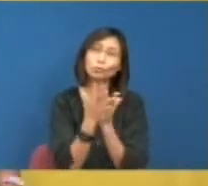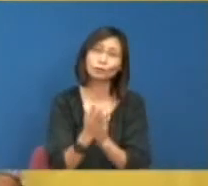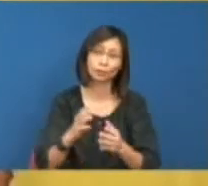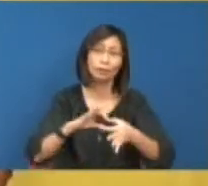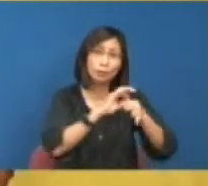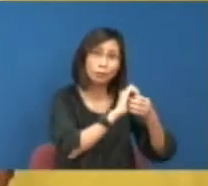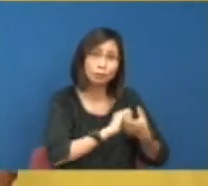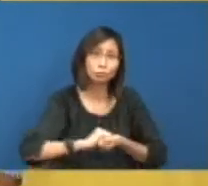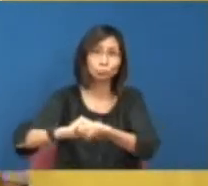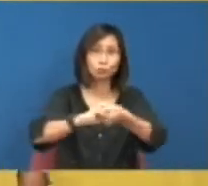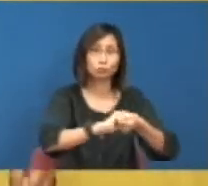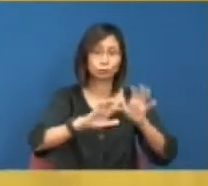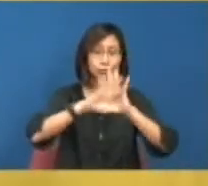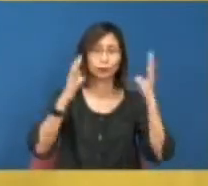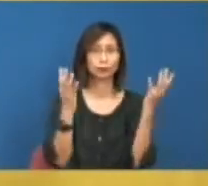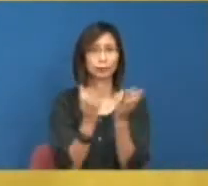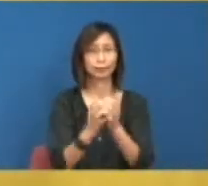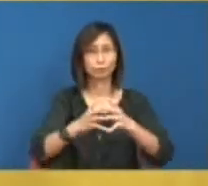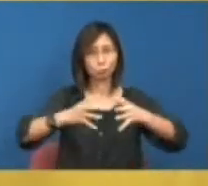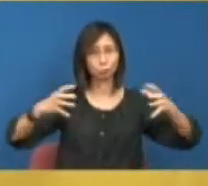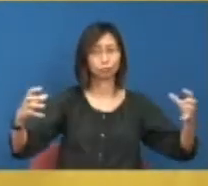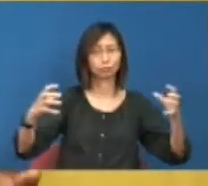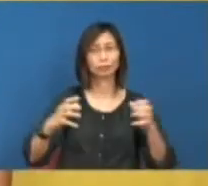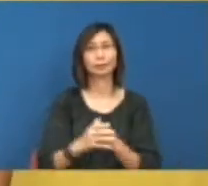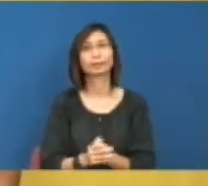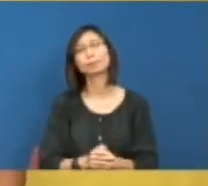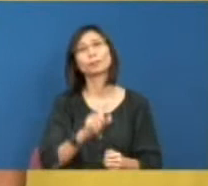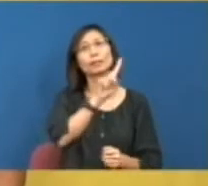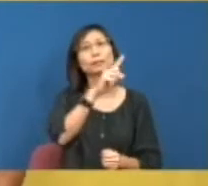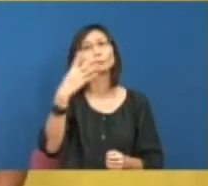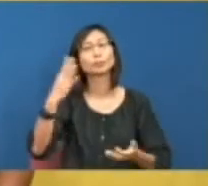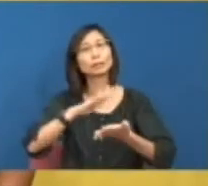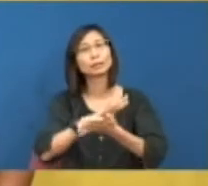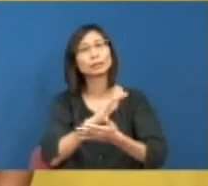在這麼多年、14年以來的